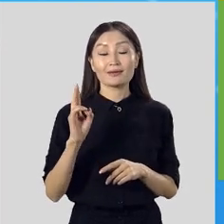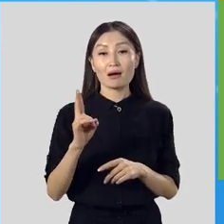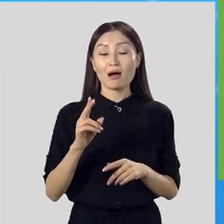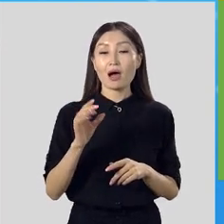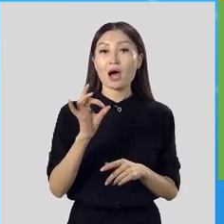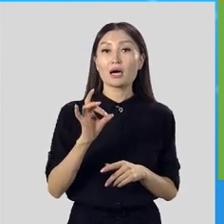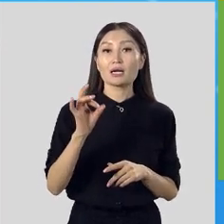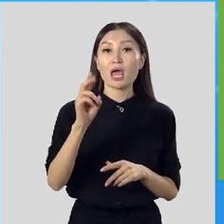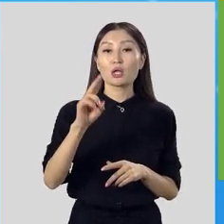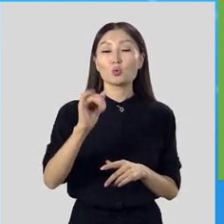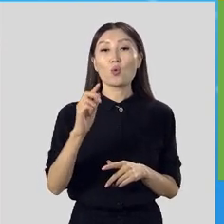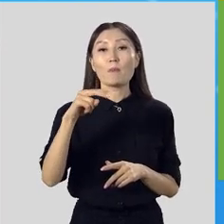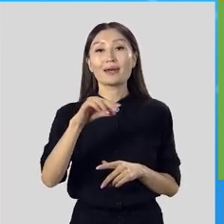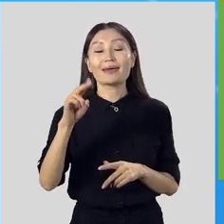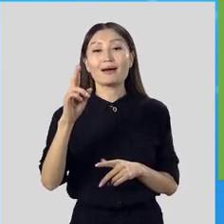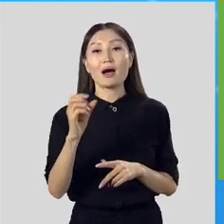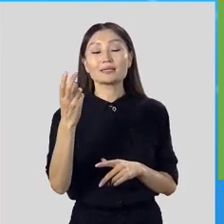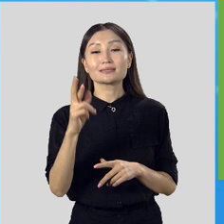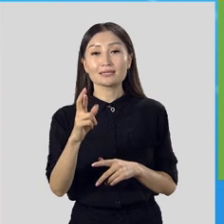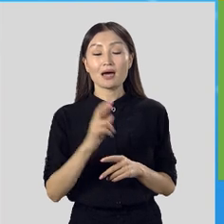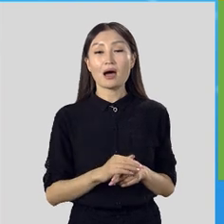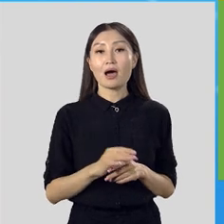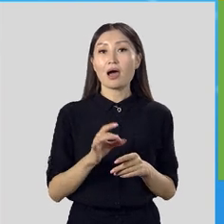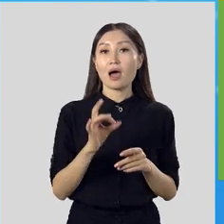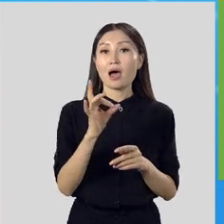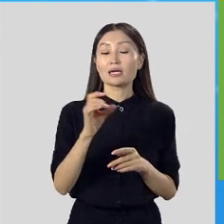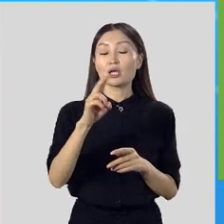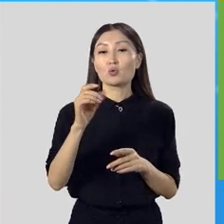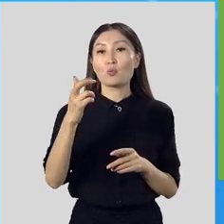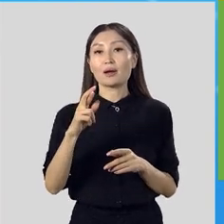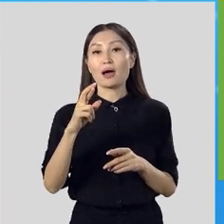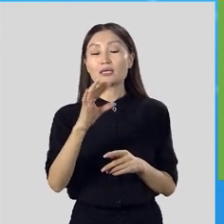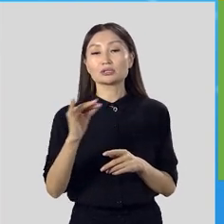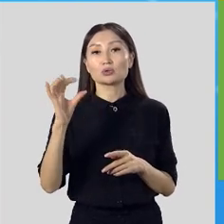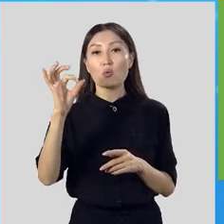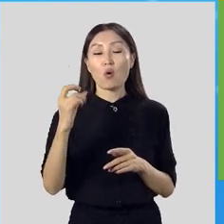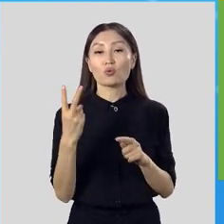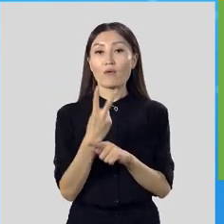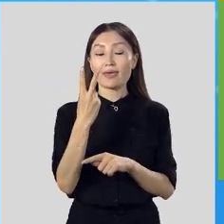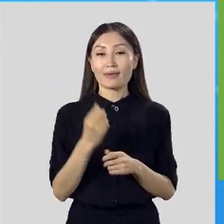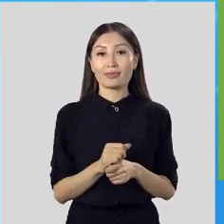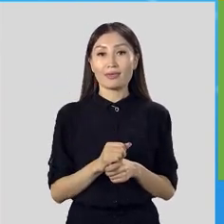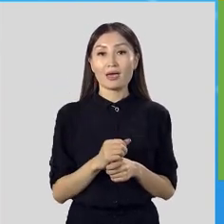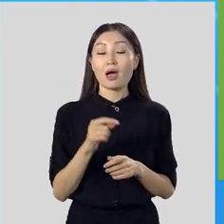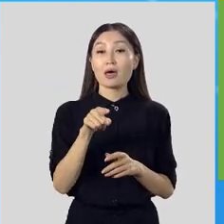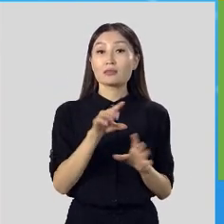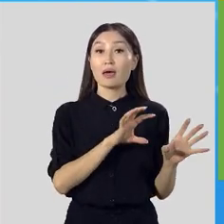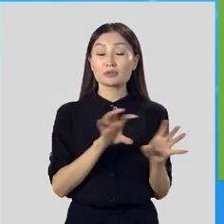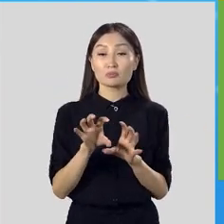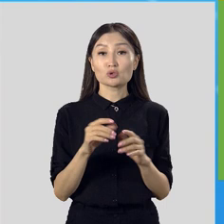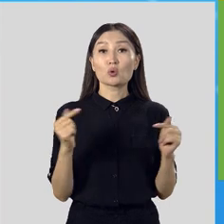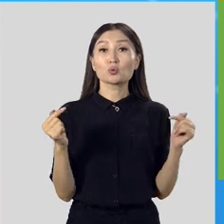– редупликация, от латинского «редупликацио» – удвоение. Она